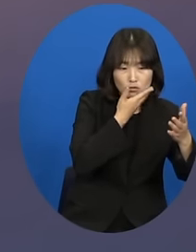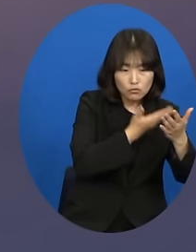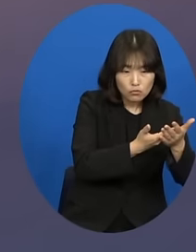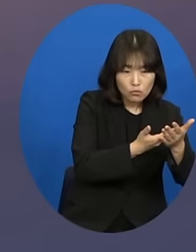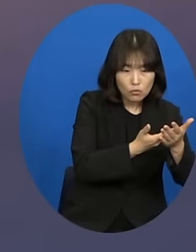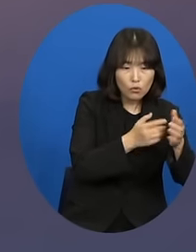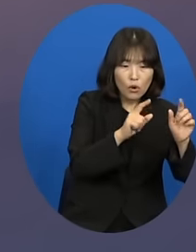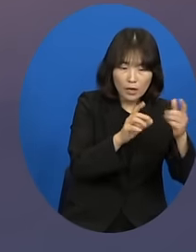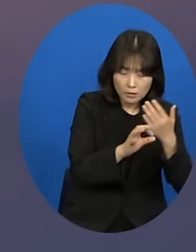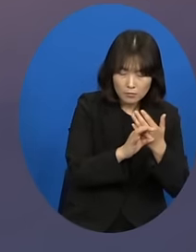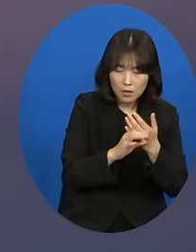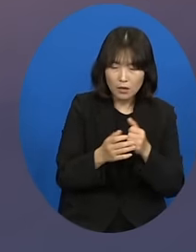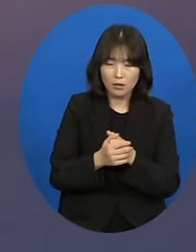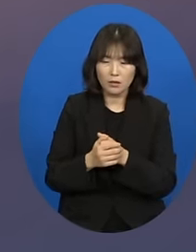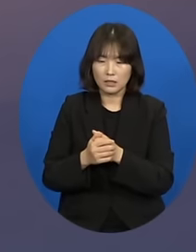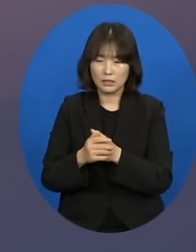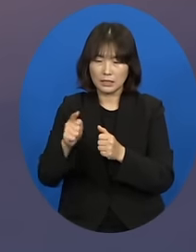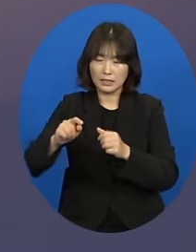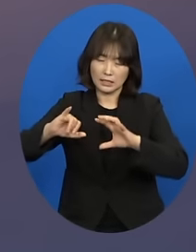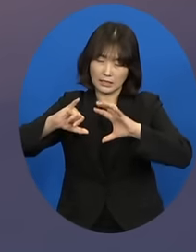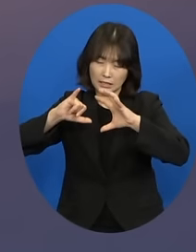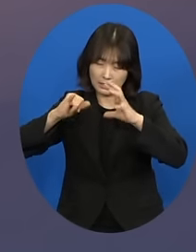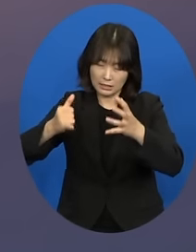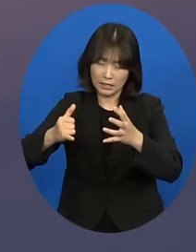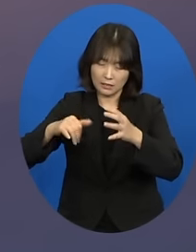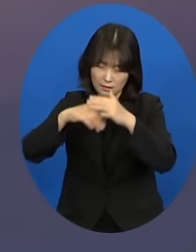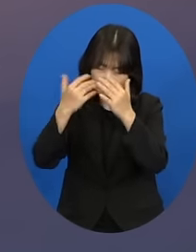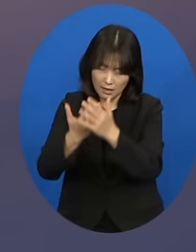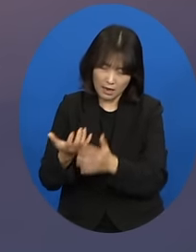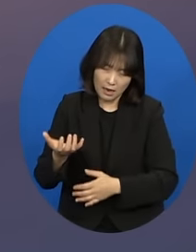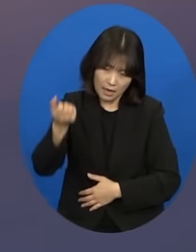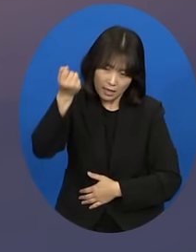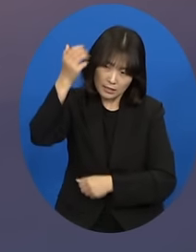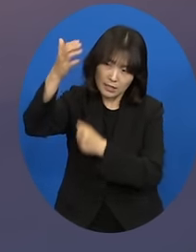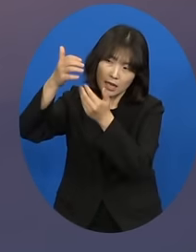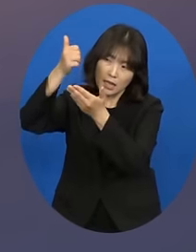하나님이 늘 내 곁에 계신 게 중요합니까?